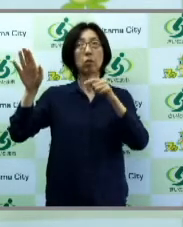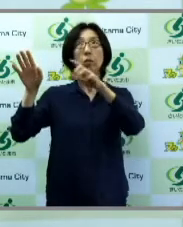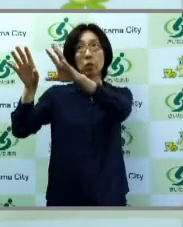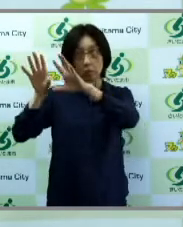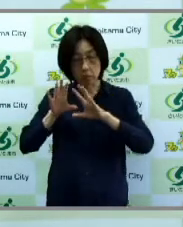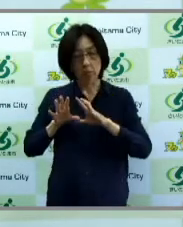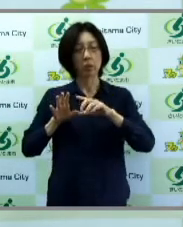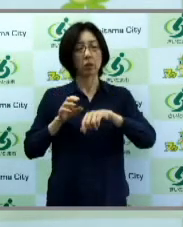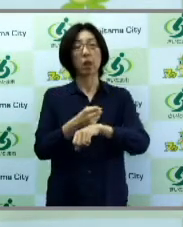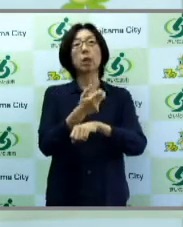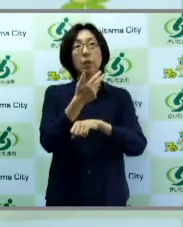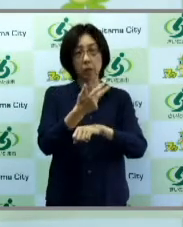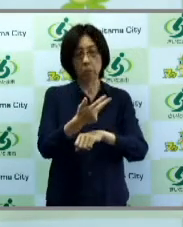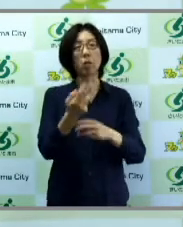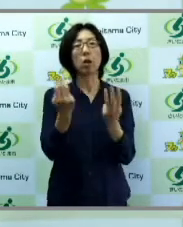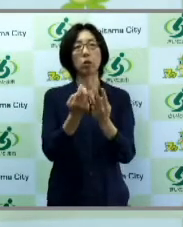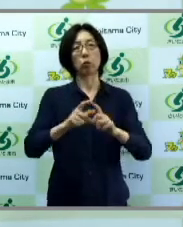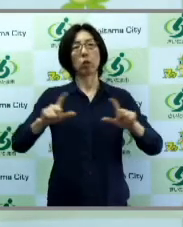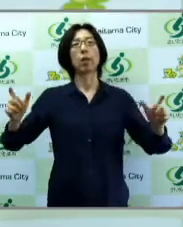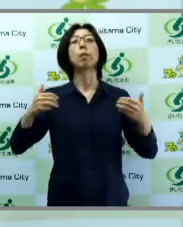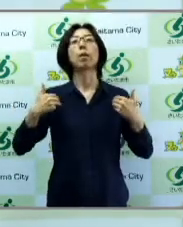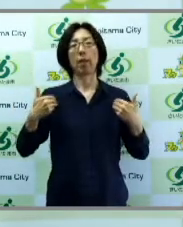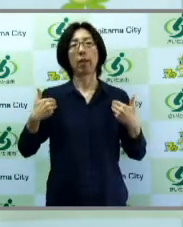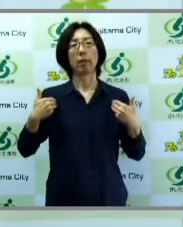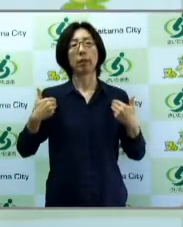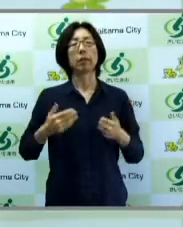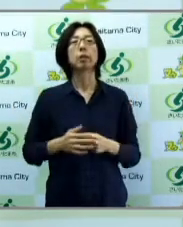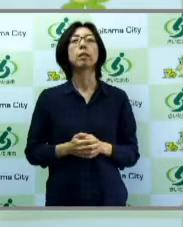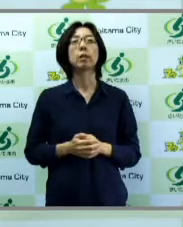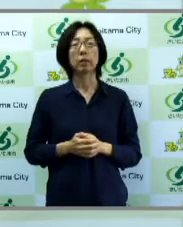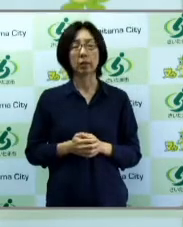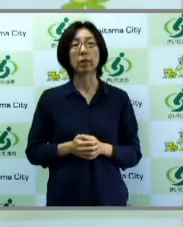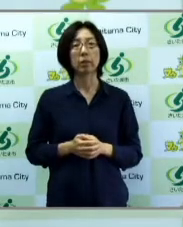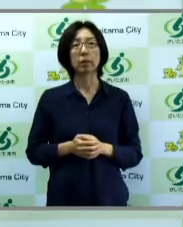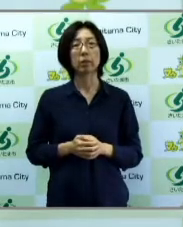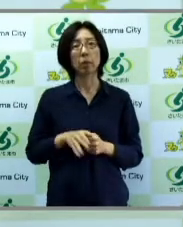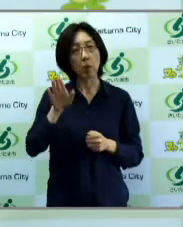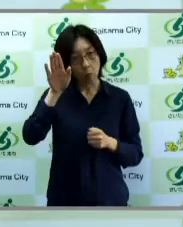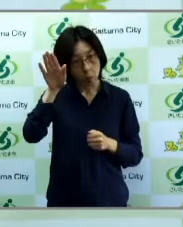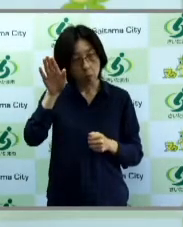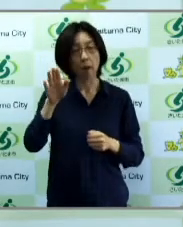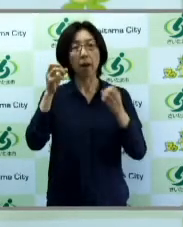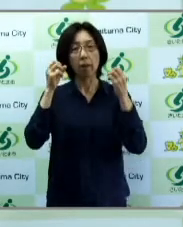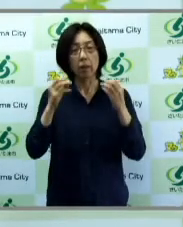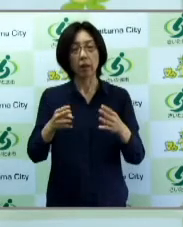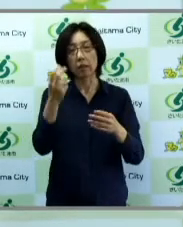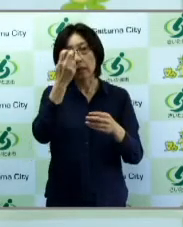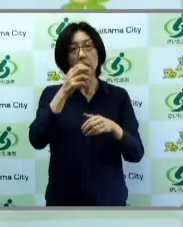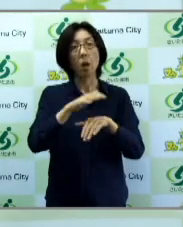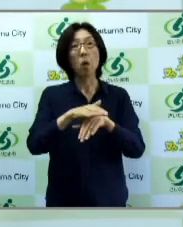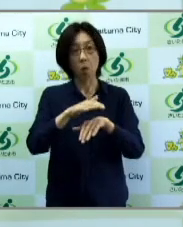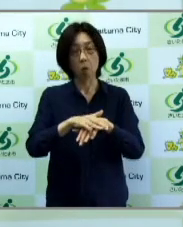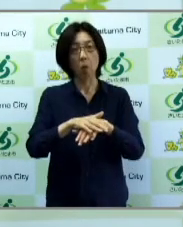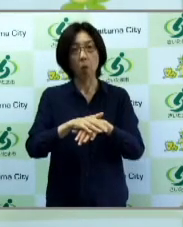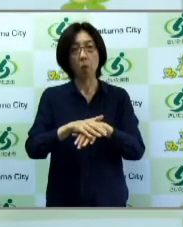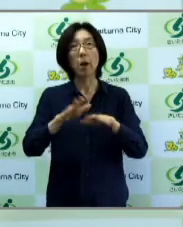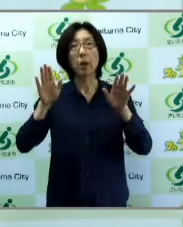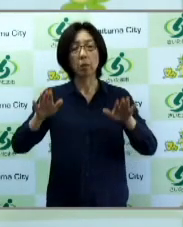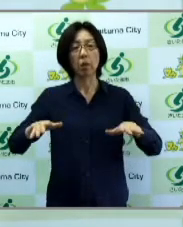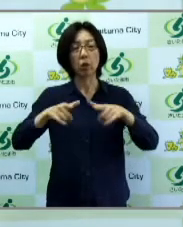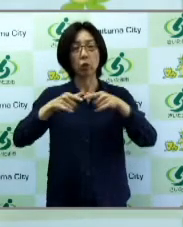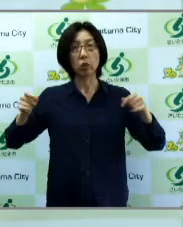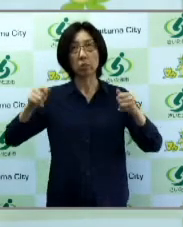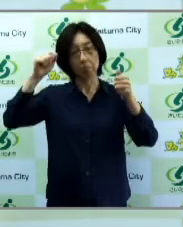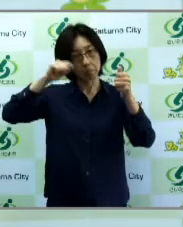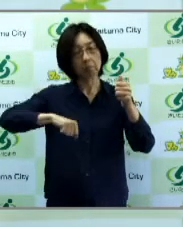ますが、そのためにはやはりその新しい検査所等について、やはりこれから国の認可であったり活用